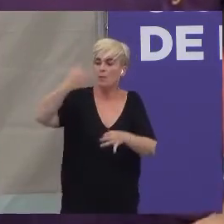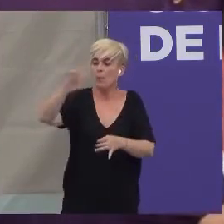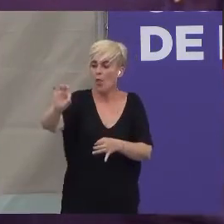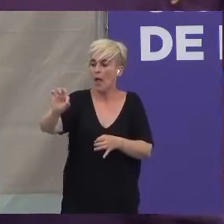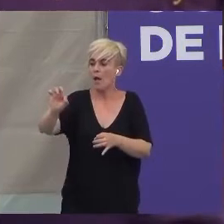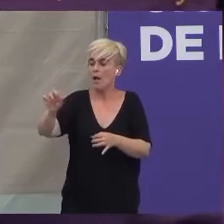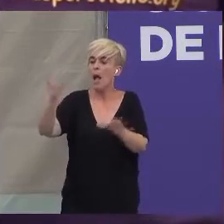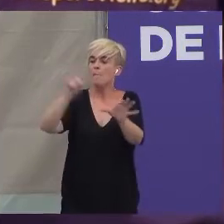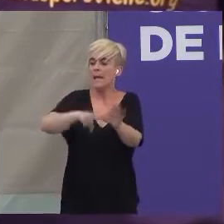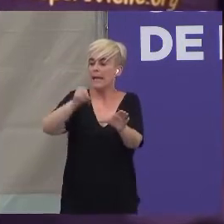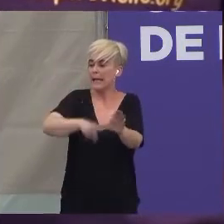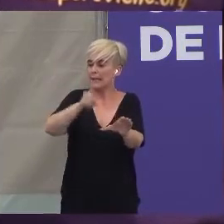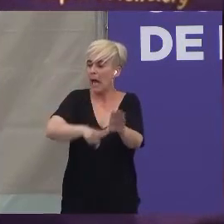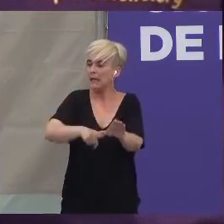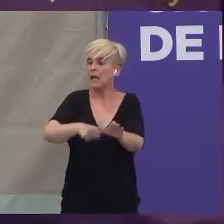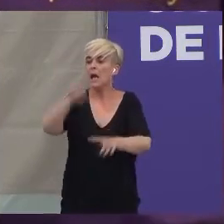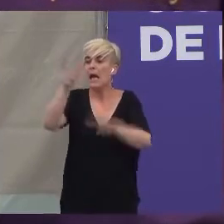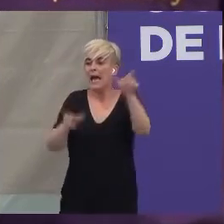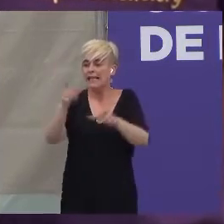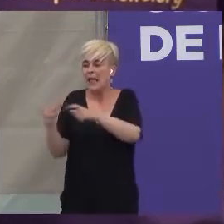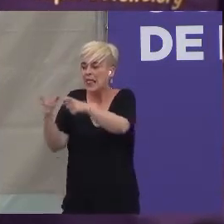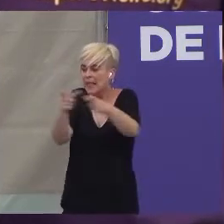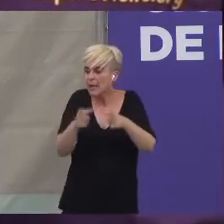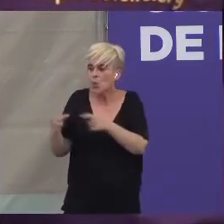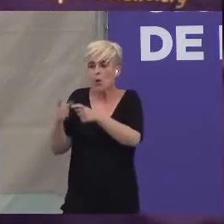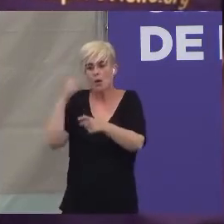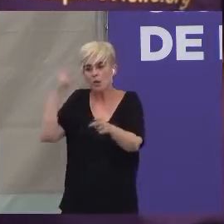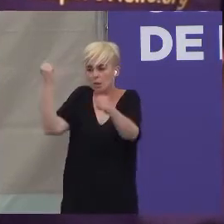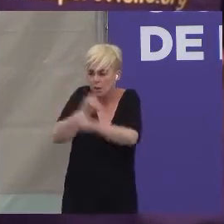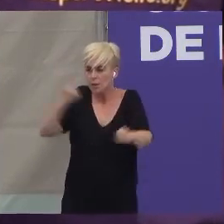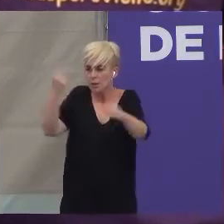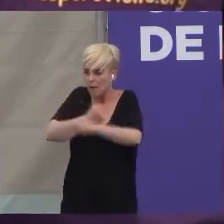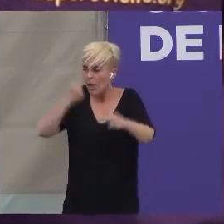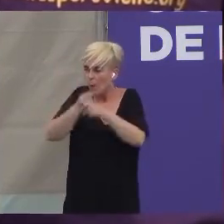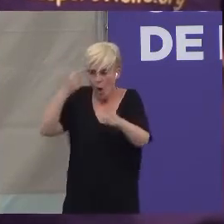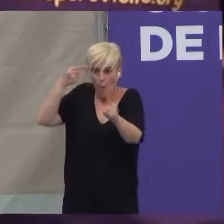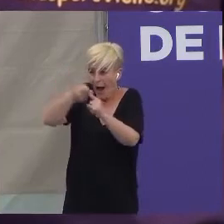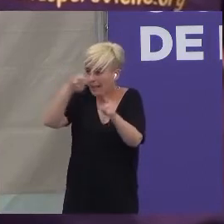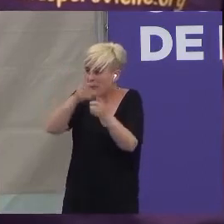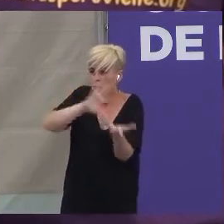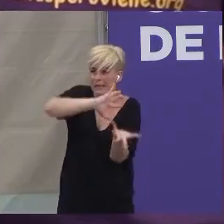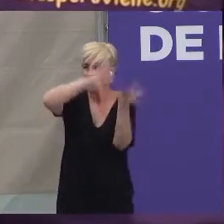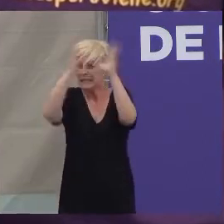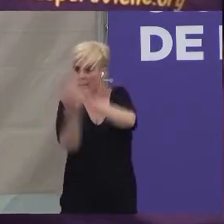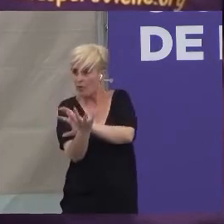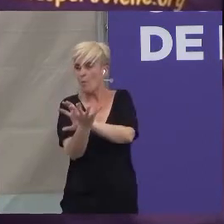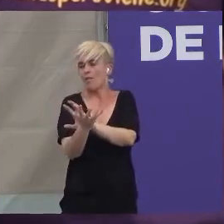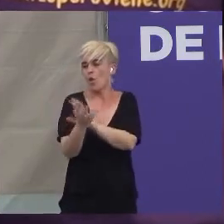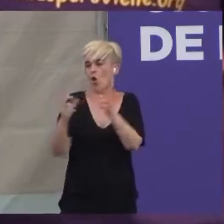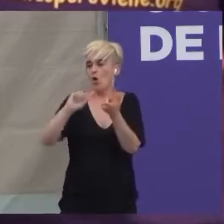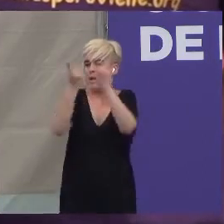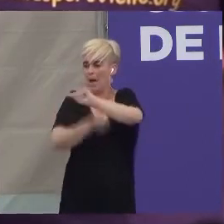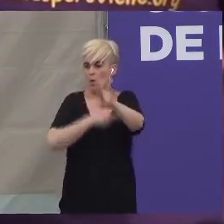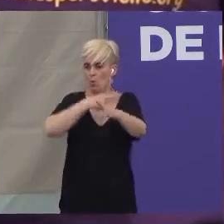els militants, gent que se deixem la pell en els cercles fonamentals per a construcció de canvi polític. La capacitat